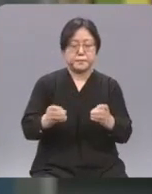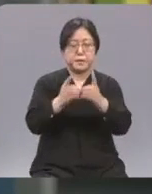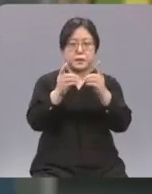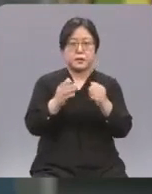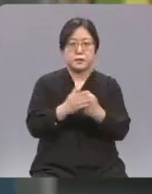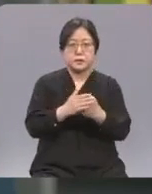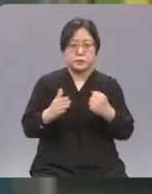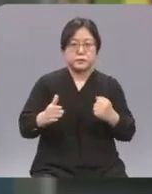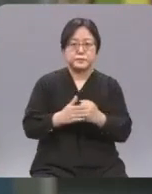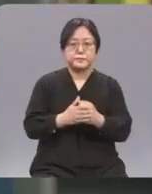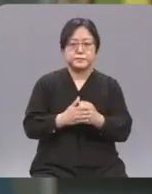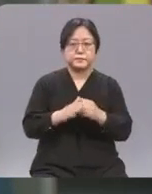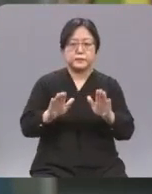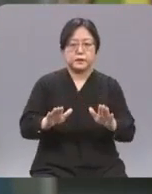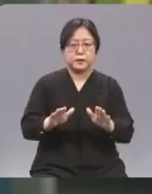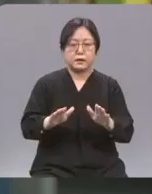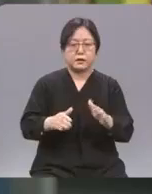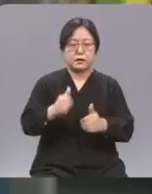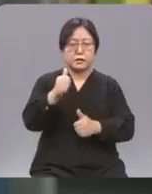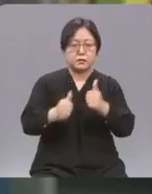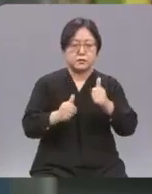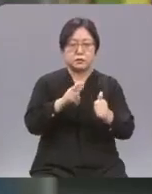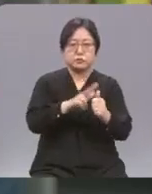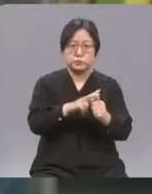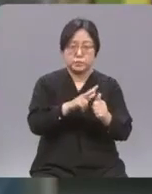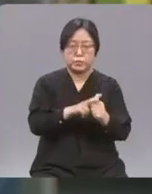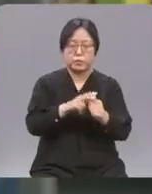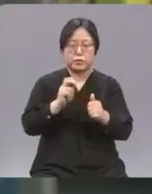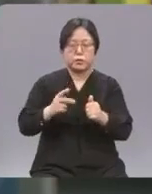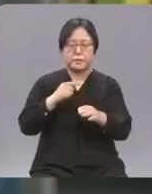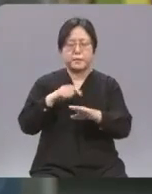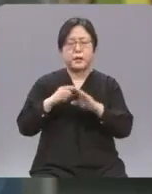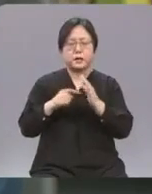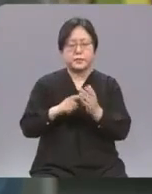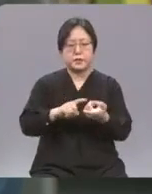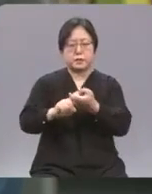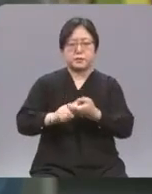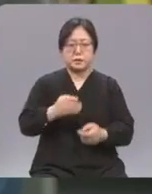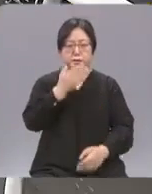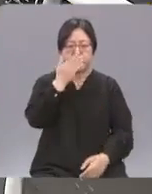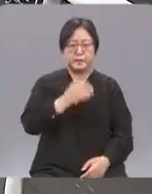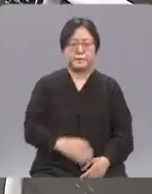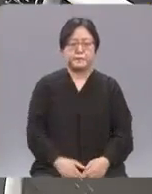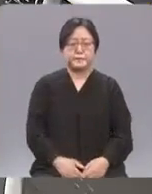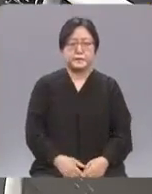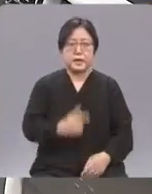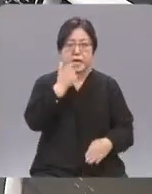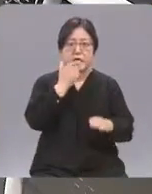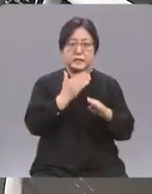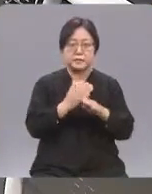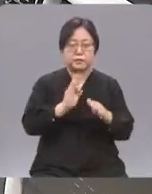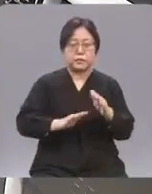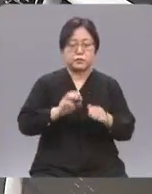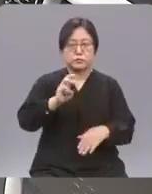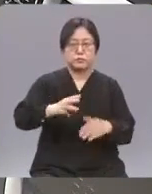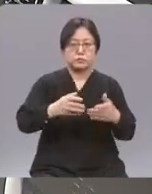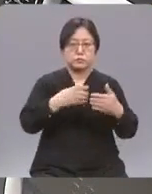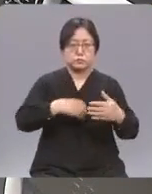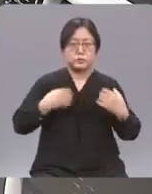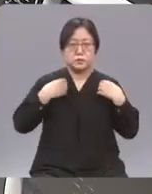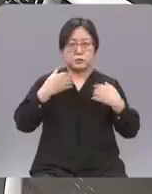때문에 실제 경쟁하는 후보도 그렇고 심리적인 연대는 가능하다라는 거죠. 민주당의